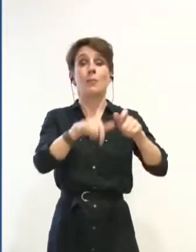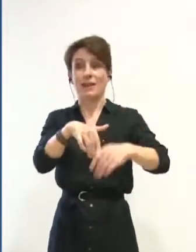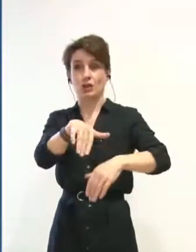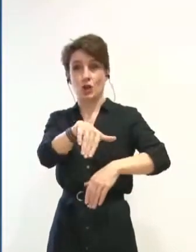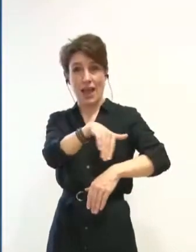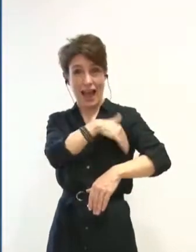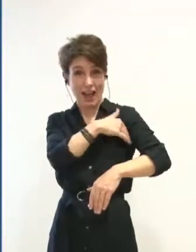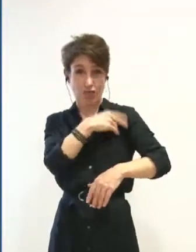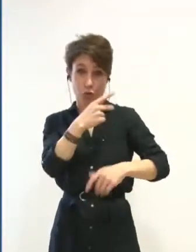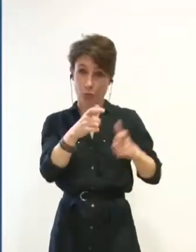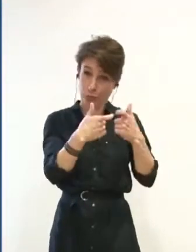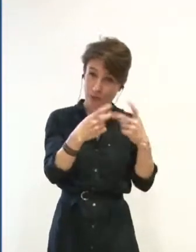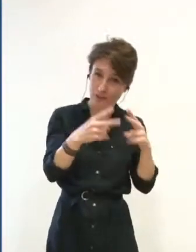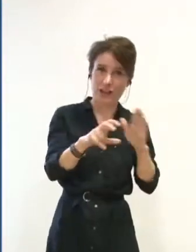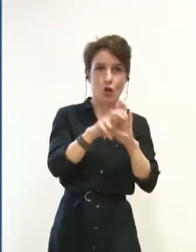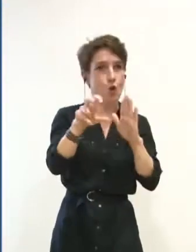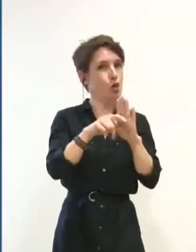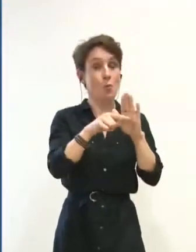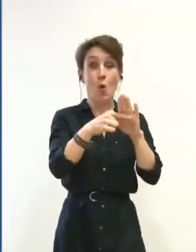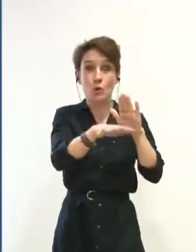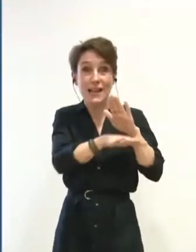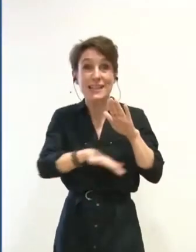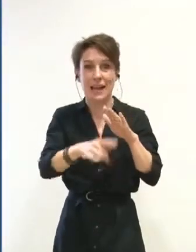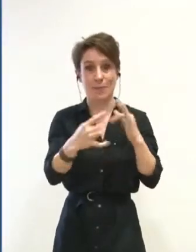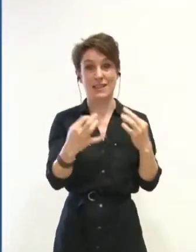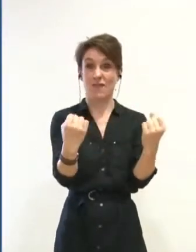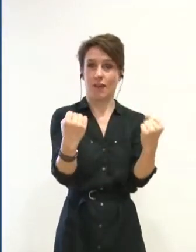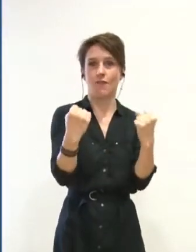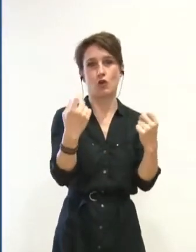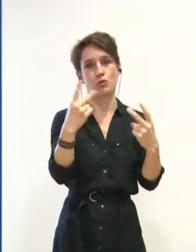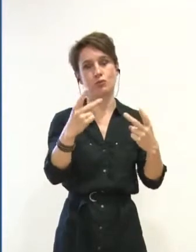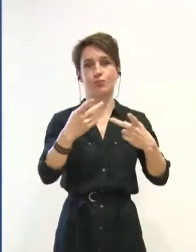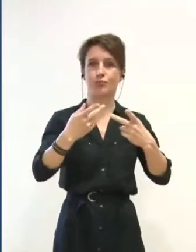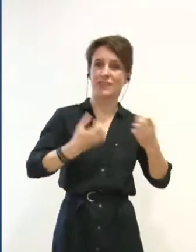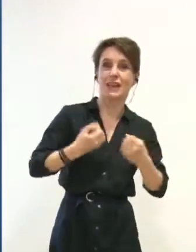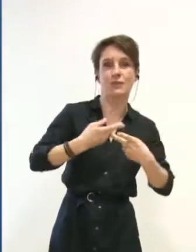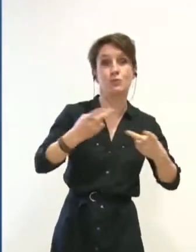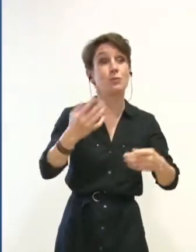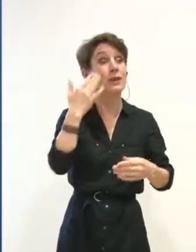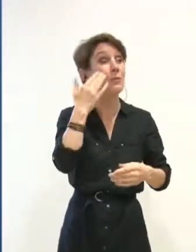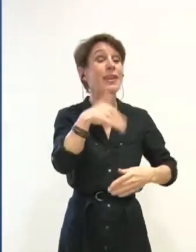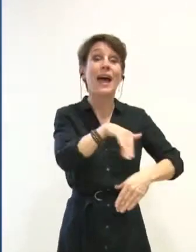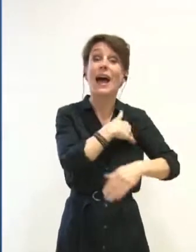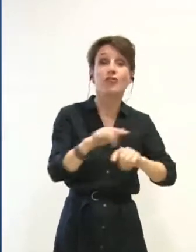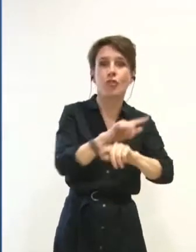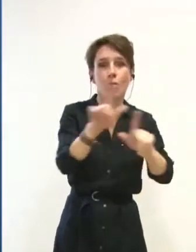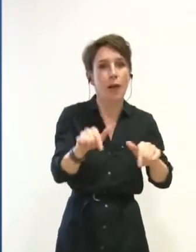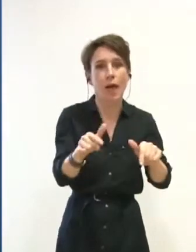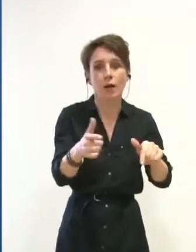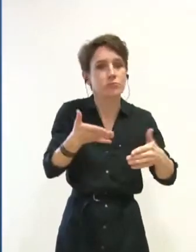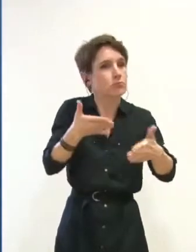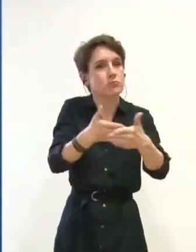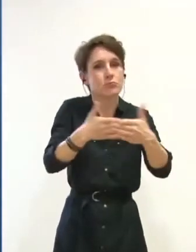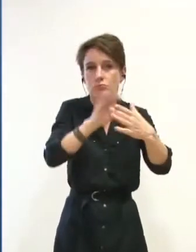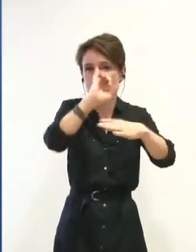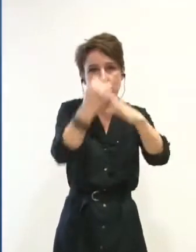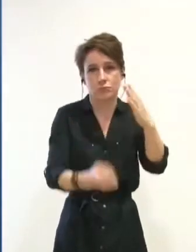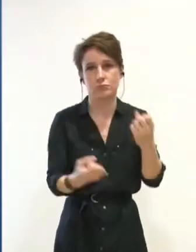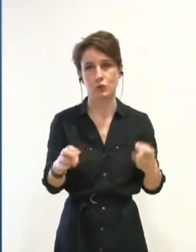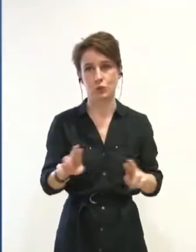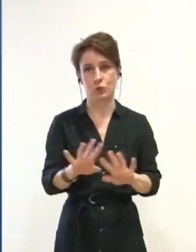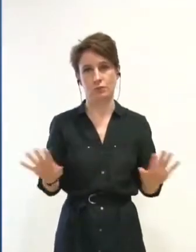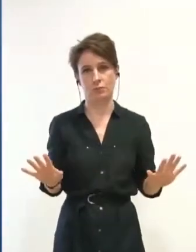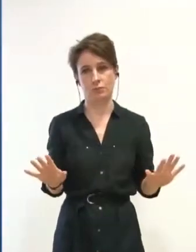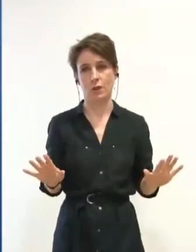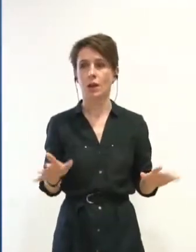de l'exercice de l'action publique. Sans elles et sans eux, rien ne serait possible. Et je rappelle que les observations,